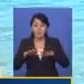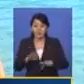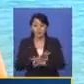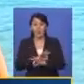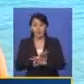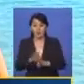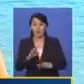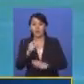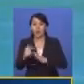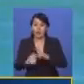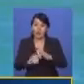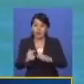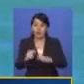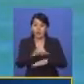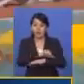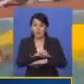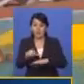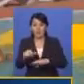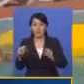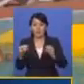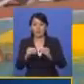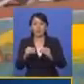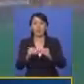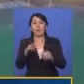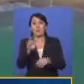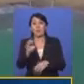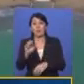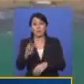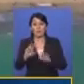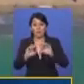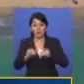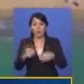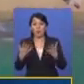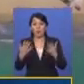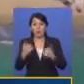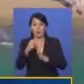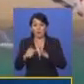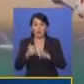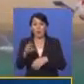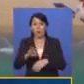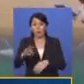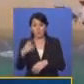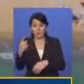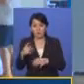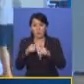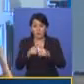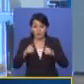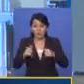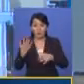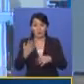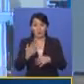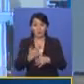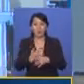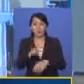жақсы, қаланың сыртында 10-ның 10 балын қоюға болады. Демалыс орталығы облыс экономикасының қарқынына қарқын қосты. 600